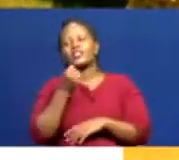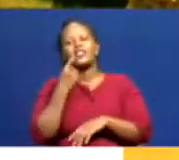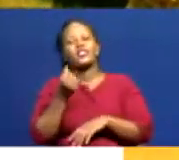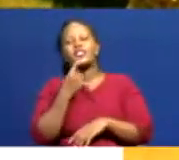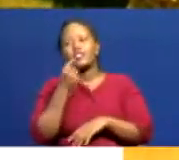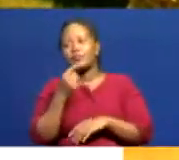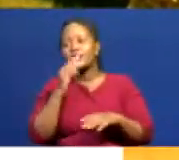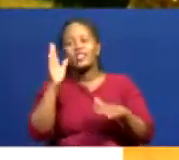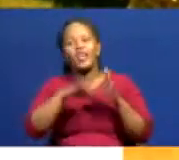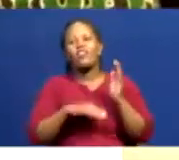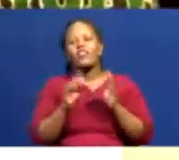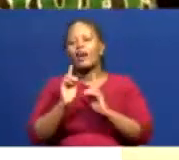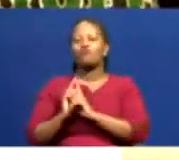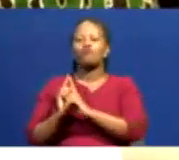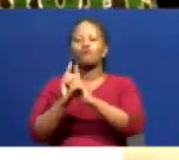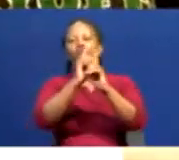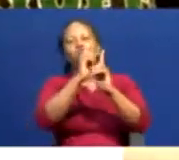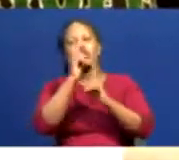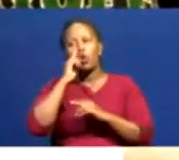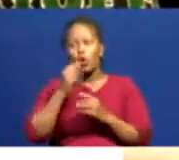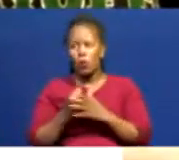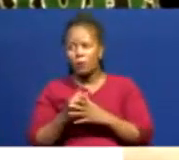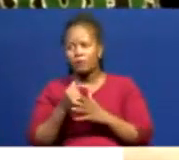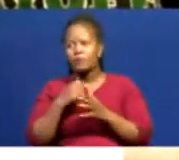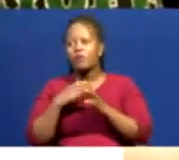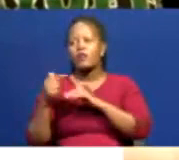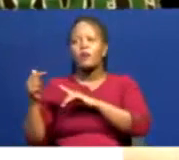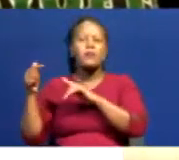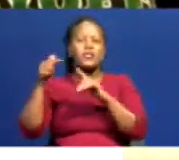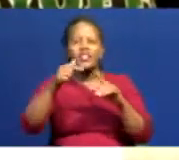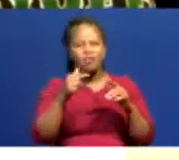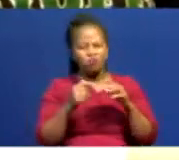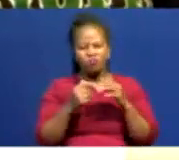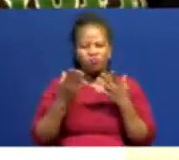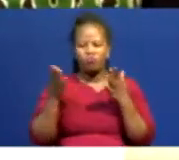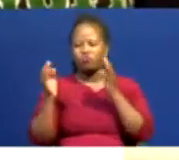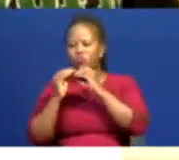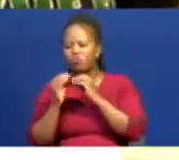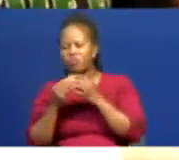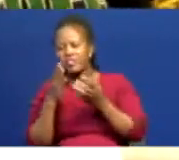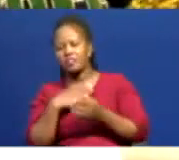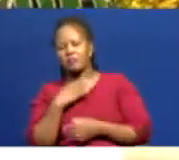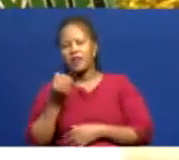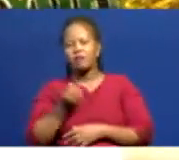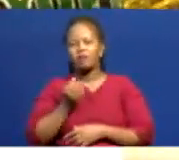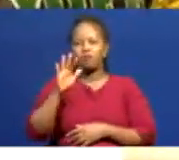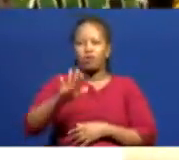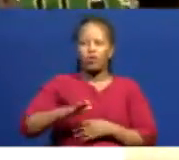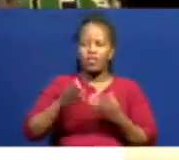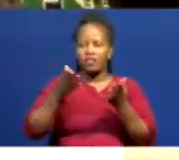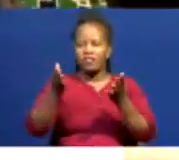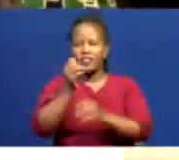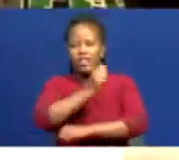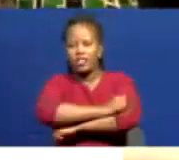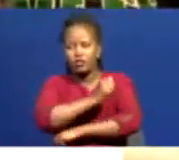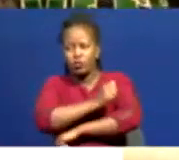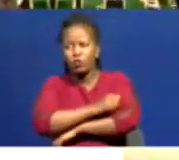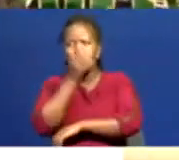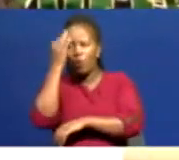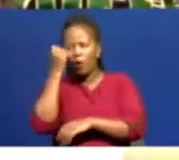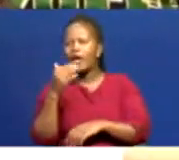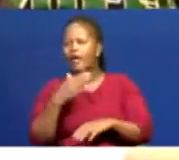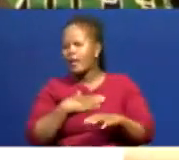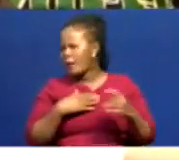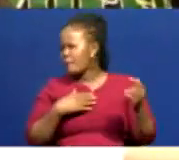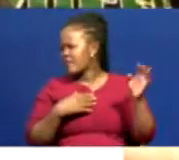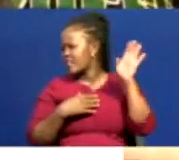chochote kuliko niende naye nyumbani. Nimekuja kuona mwanafunzi wangu hapa Iregi Girls kwa sababu nilikuwa nimesikia